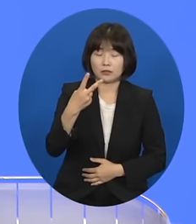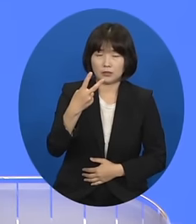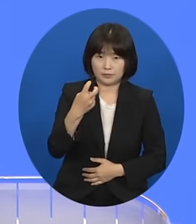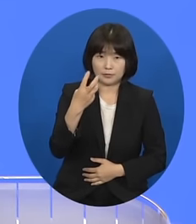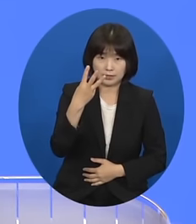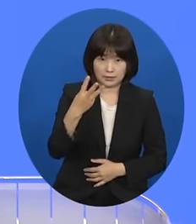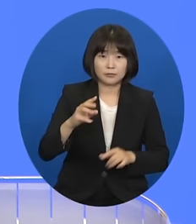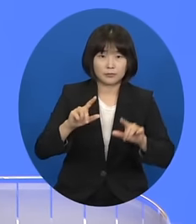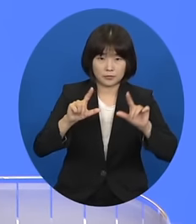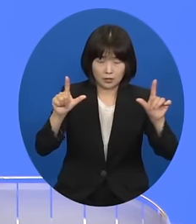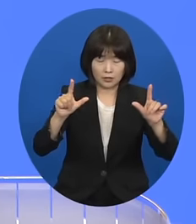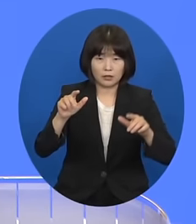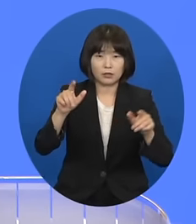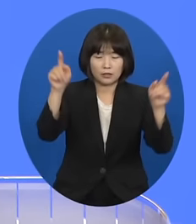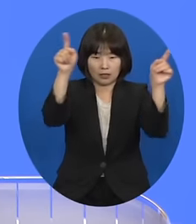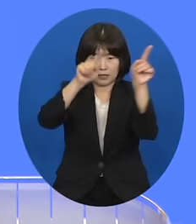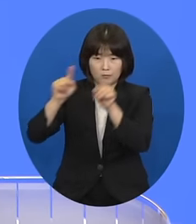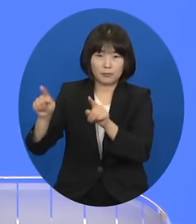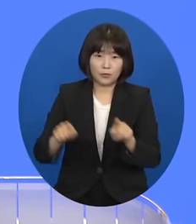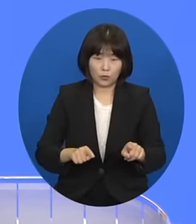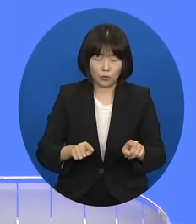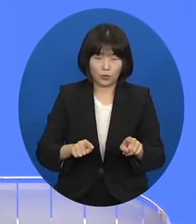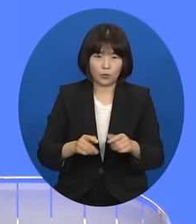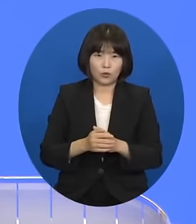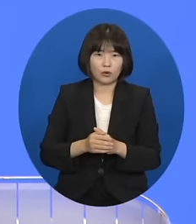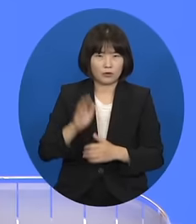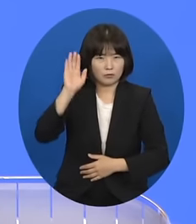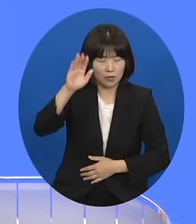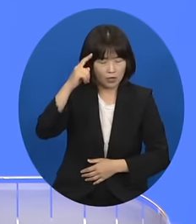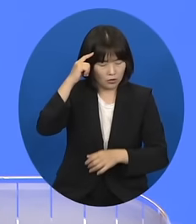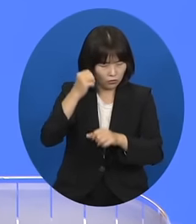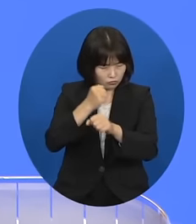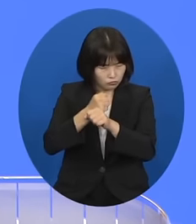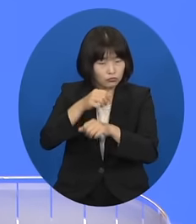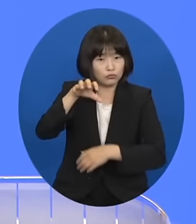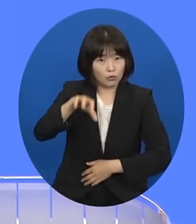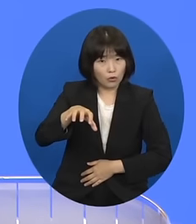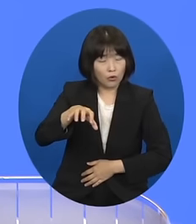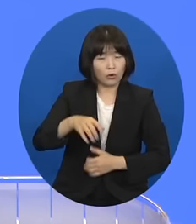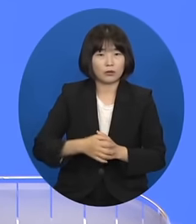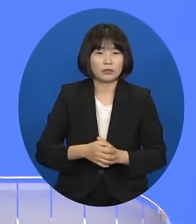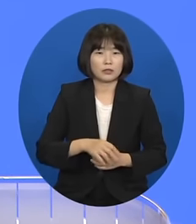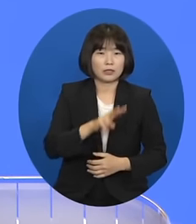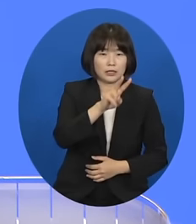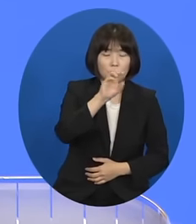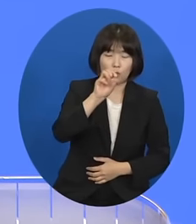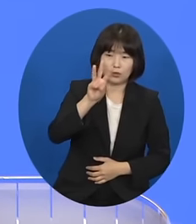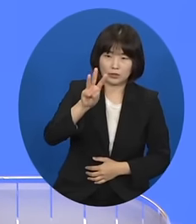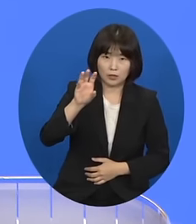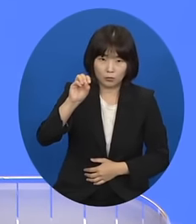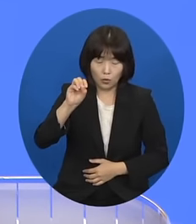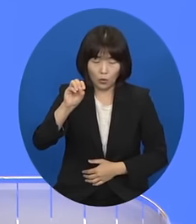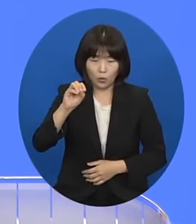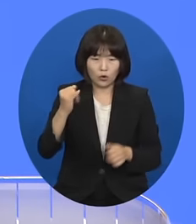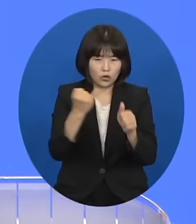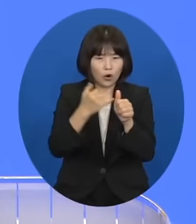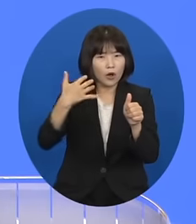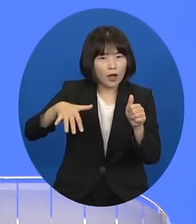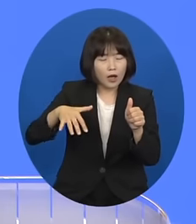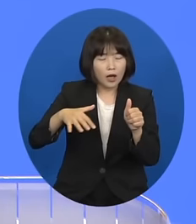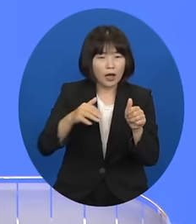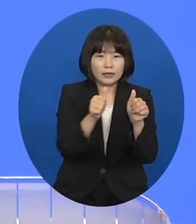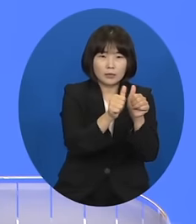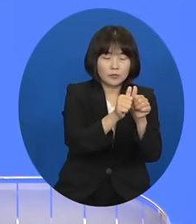2023년이죠. 한반도 미래인구연구원이라는 곳에서 작년 7월에 2030 미혼 남자들에게 물었어요.